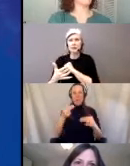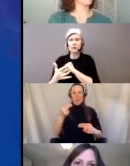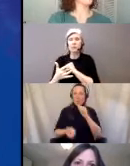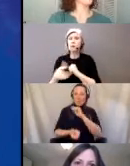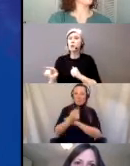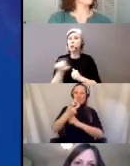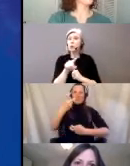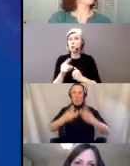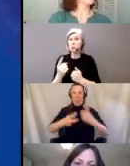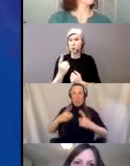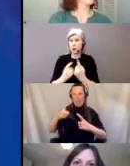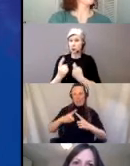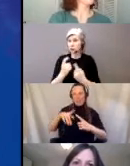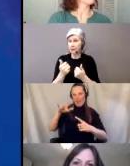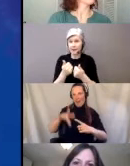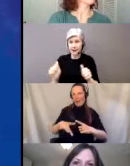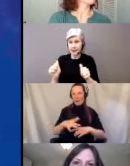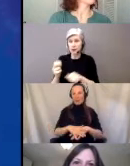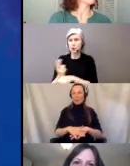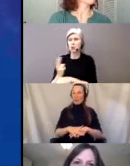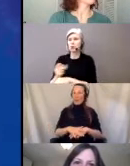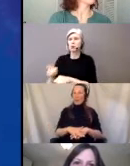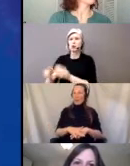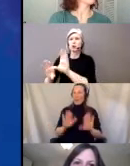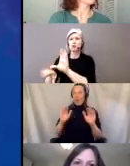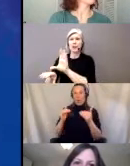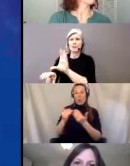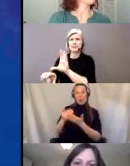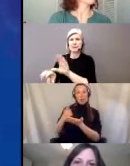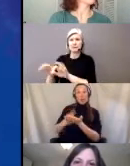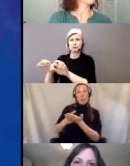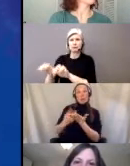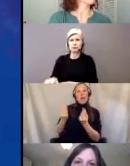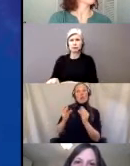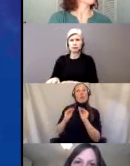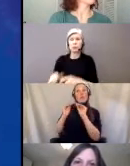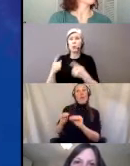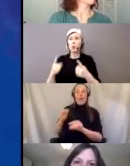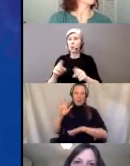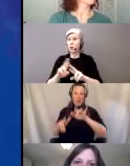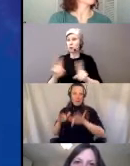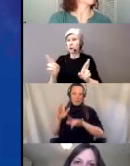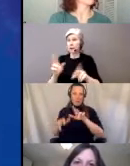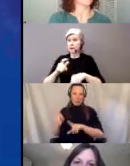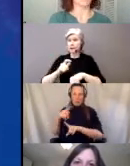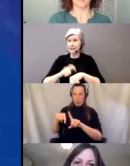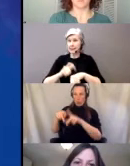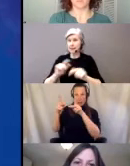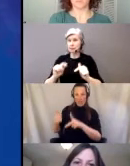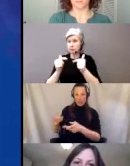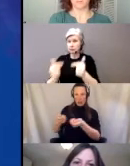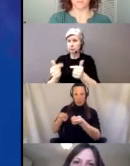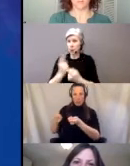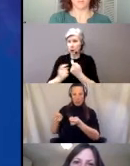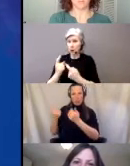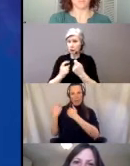impromptues. Tous les commentaires sont indiqués dans la boîte de clavardage. Les modérateurs partageront les questions et les commentaires